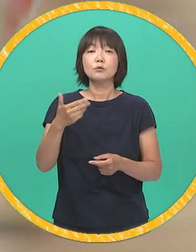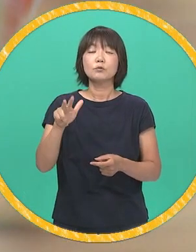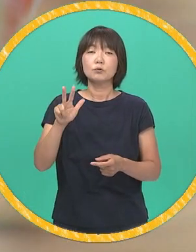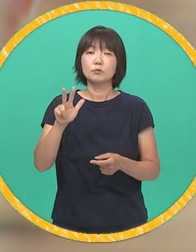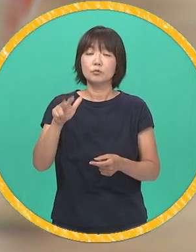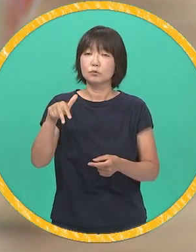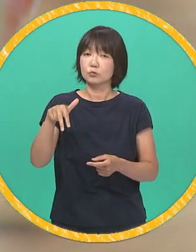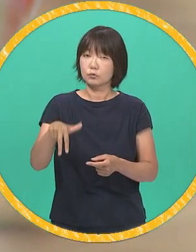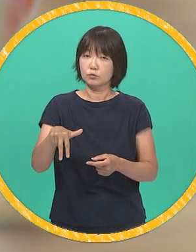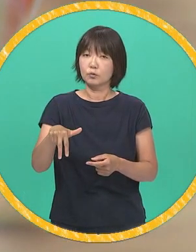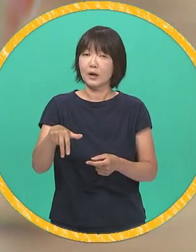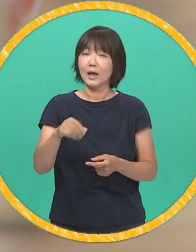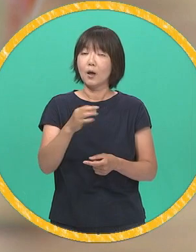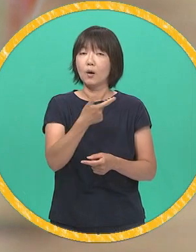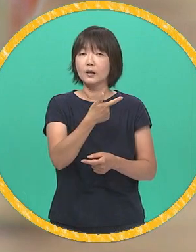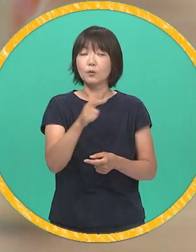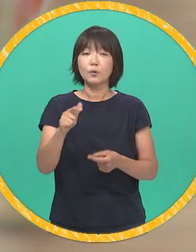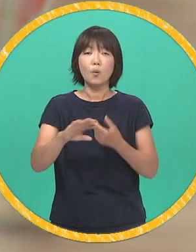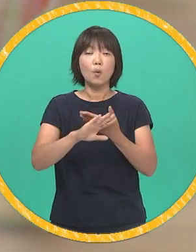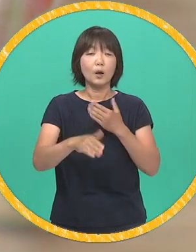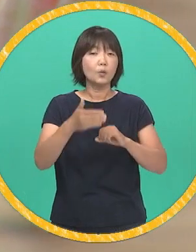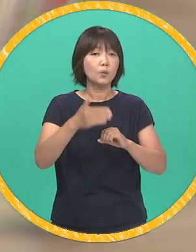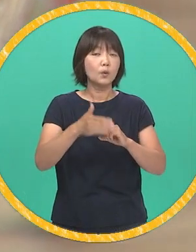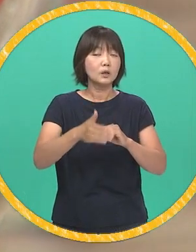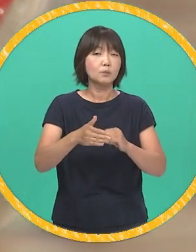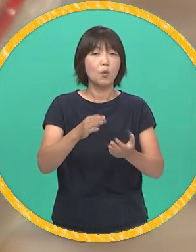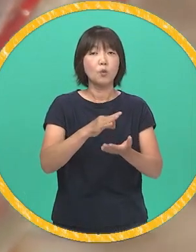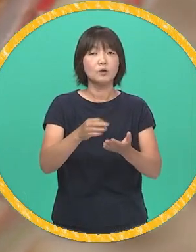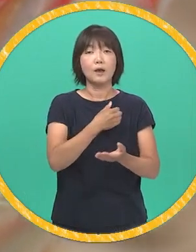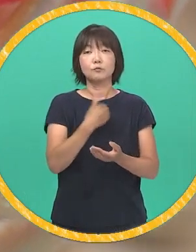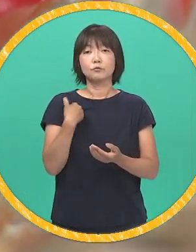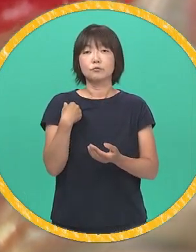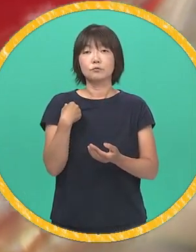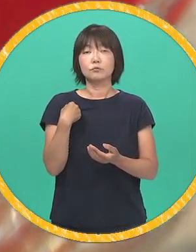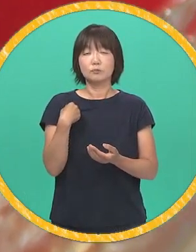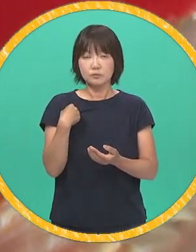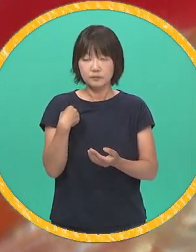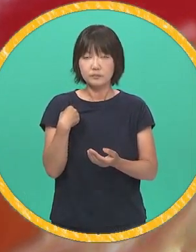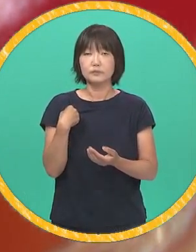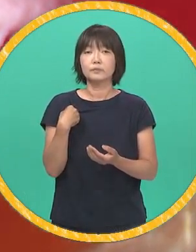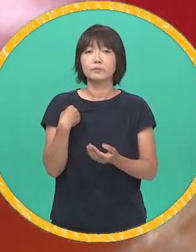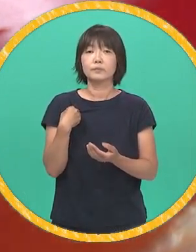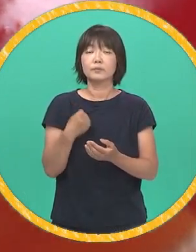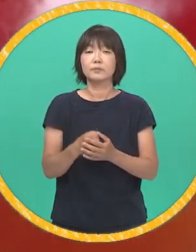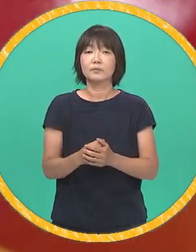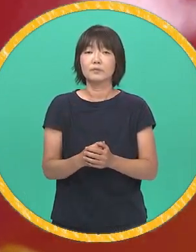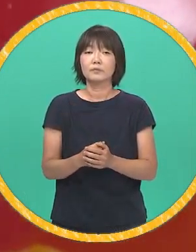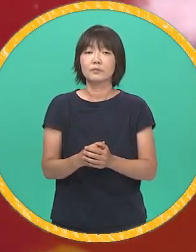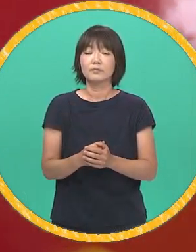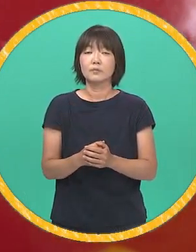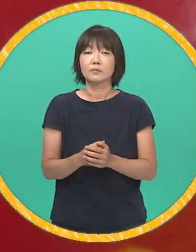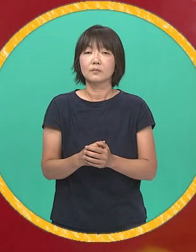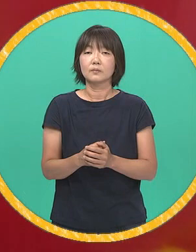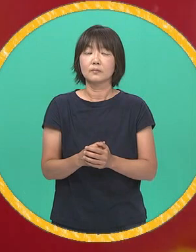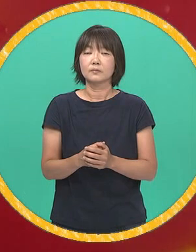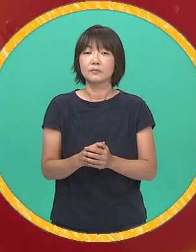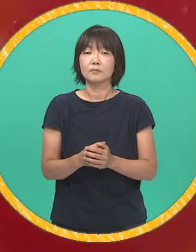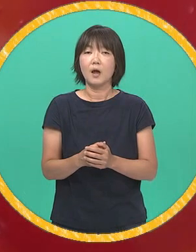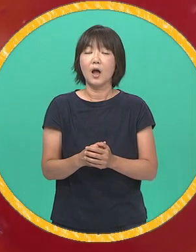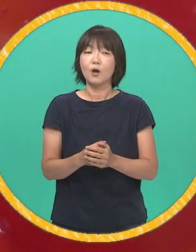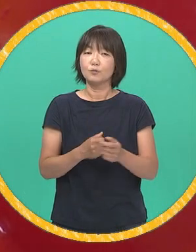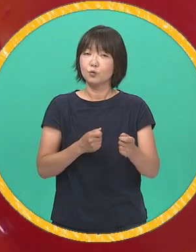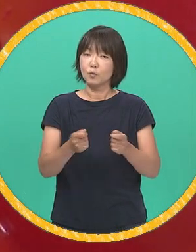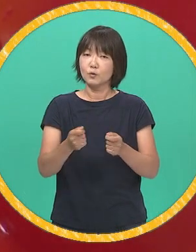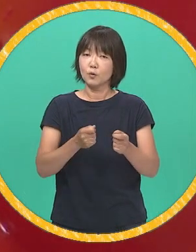ピクルス他にもあるのであのその部分というのは本当に欲しいものではないんだけどできる日もうまく